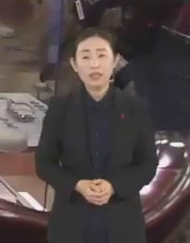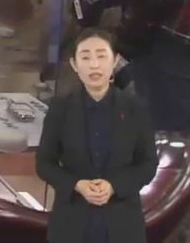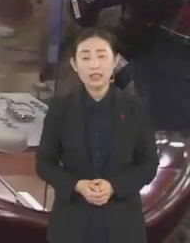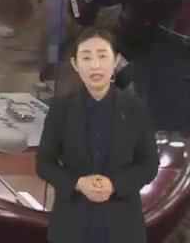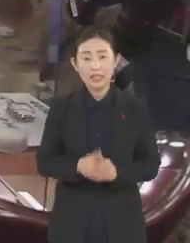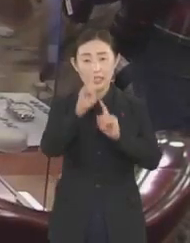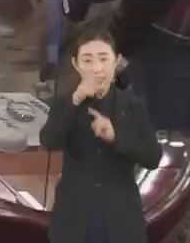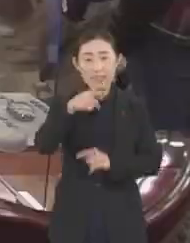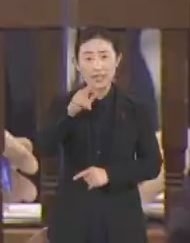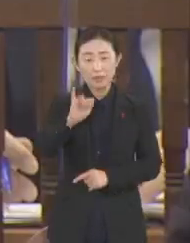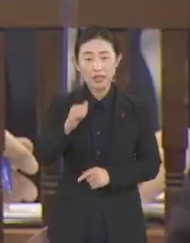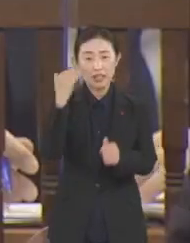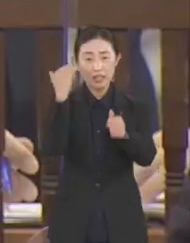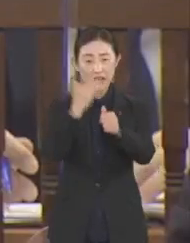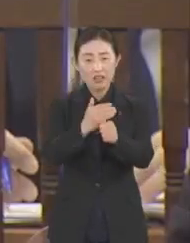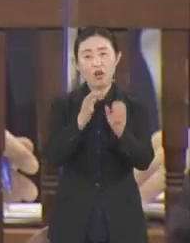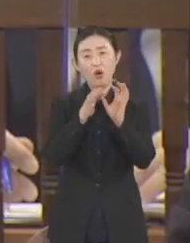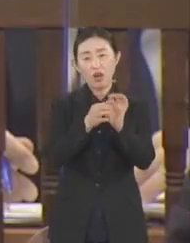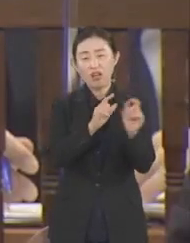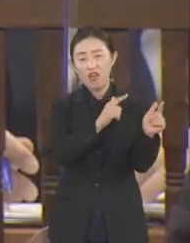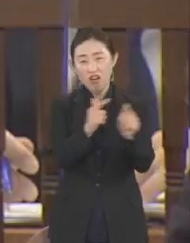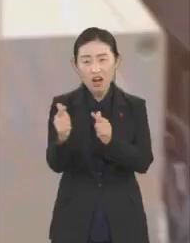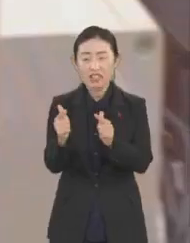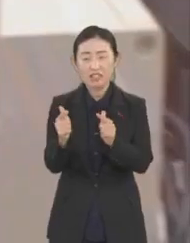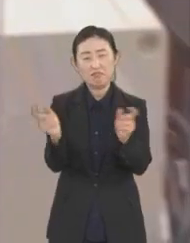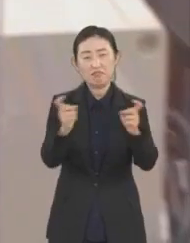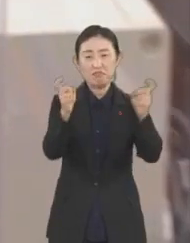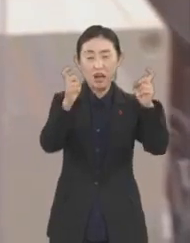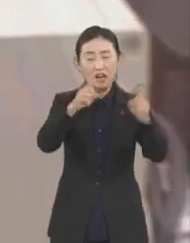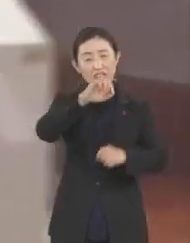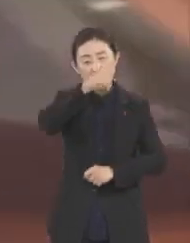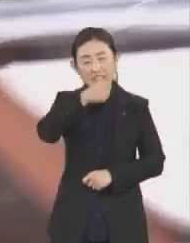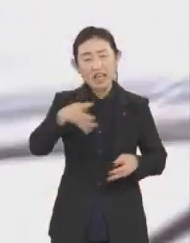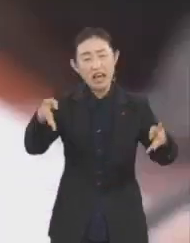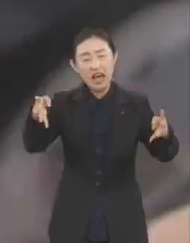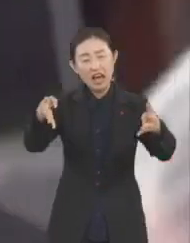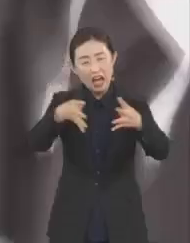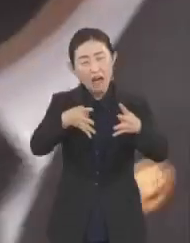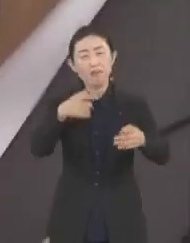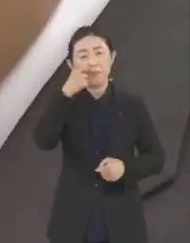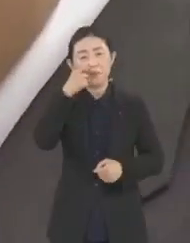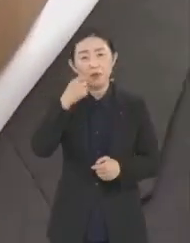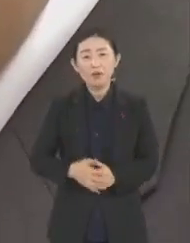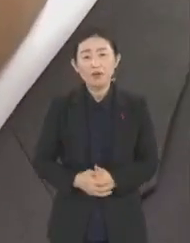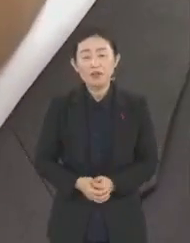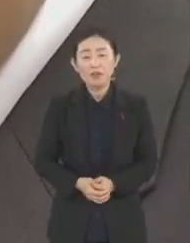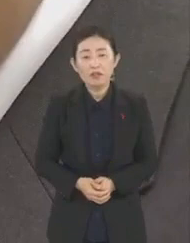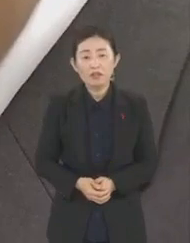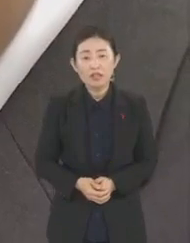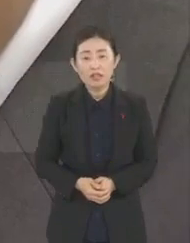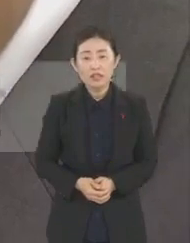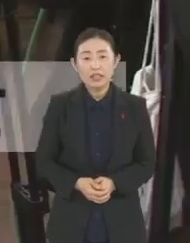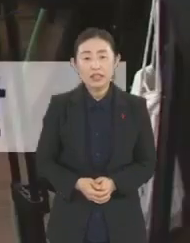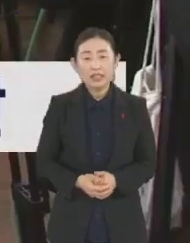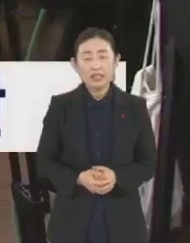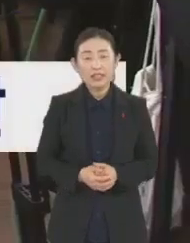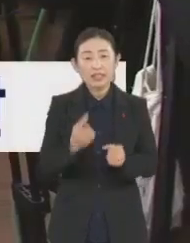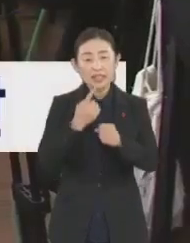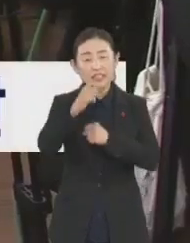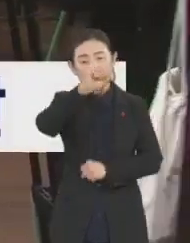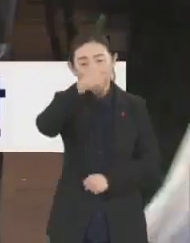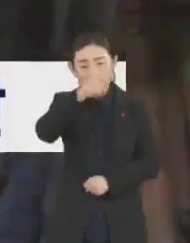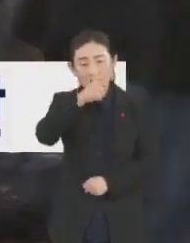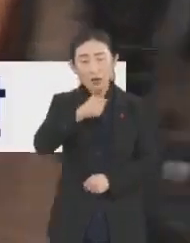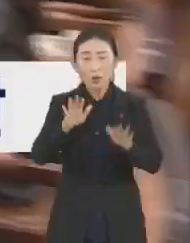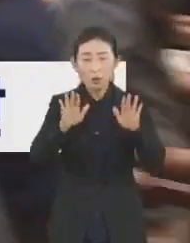이상민 행안부 장관 해임 건의안 변수까지 등장하면서 예산안 합의를 더욱 어렵게 하고 있습니다. 새해 예산안이